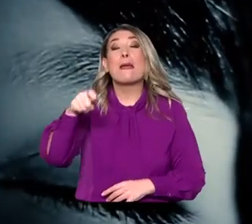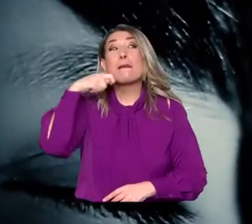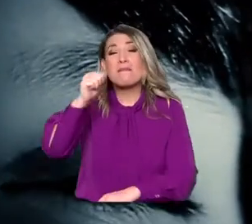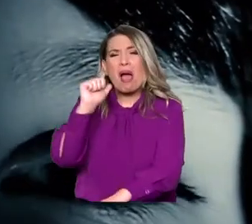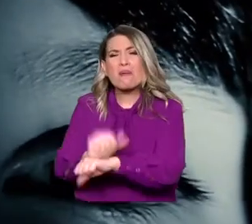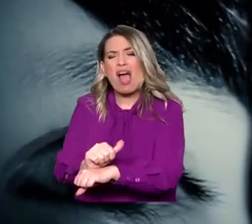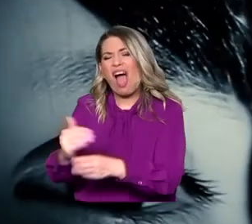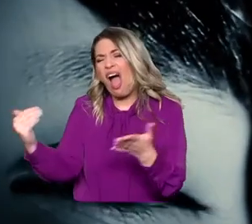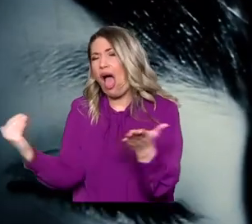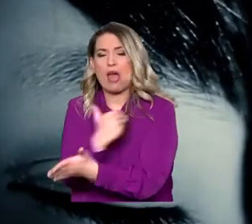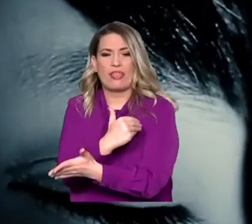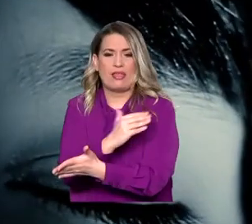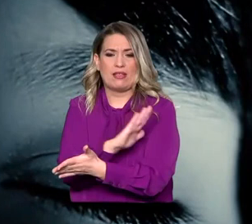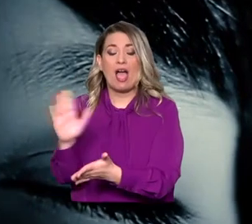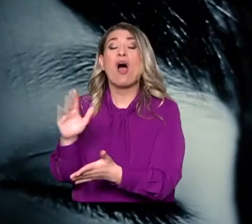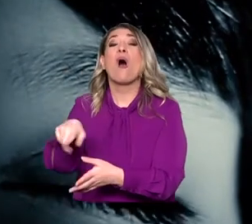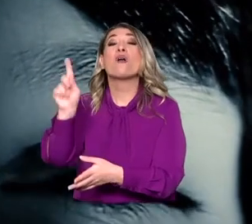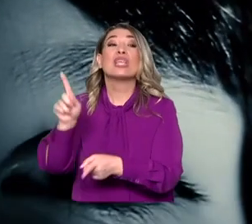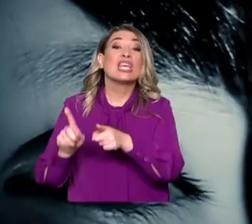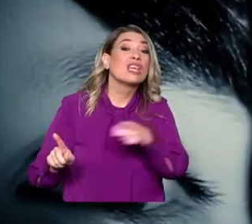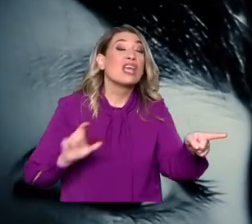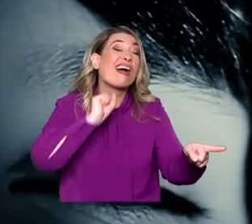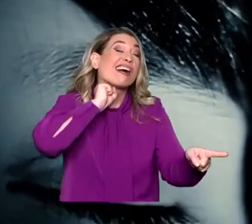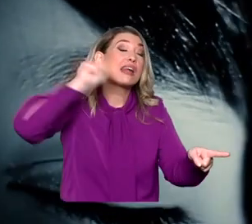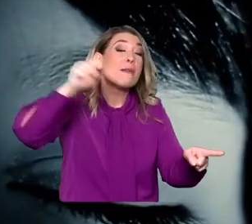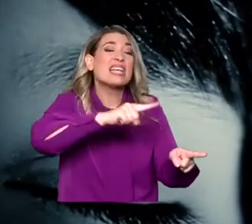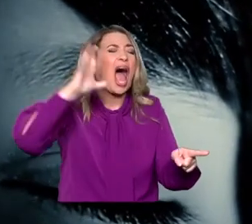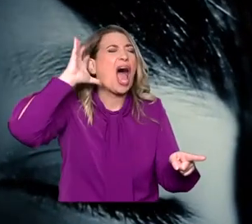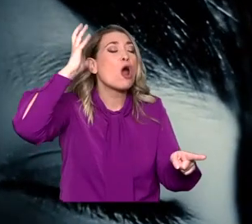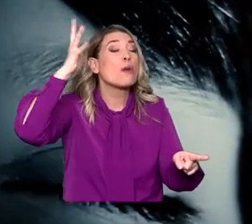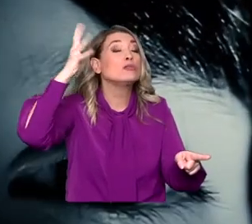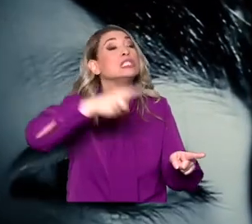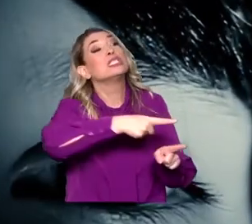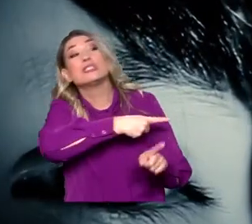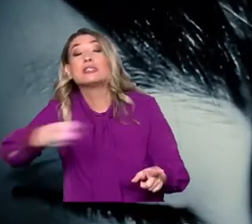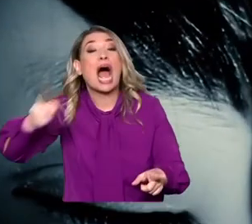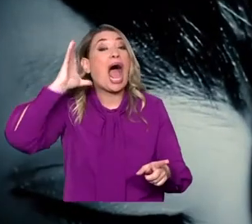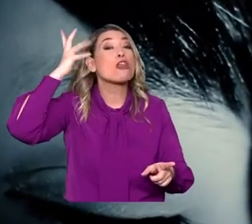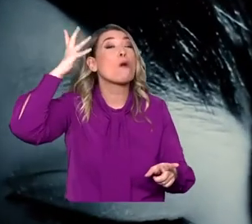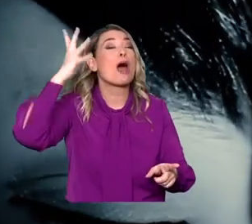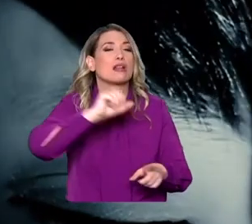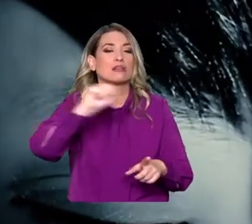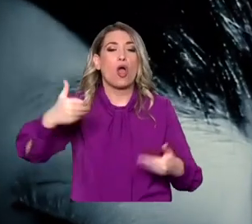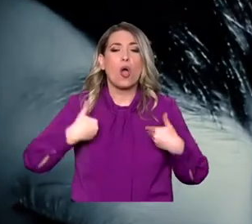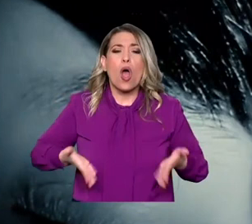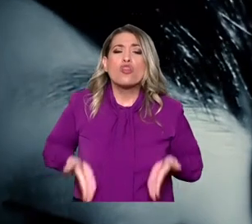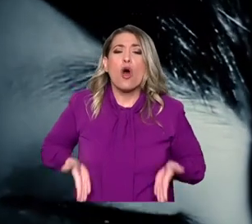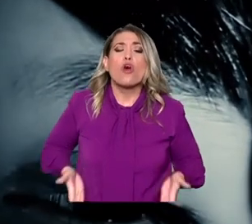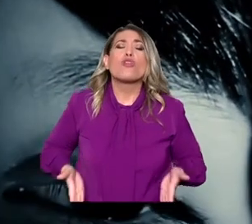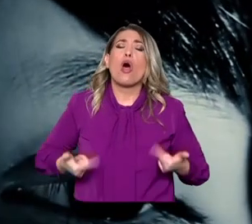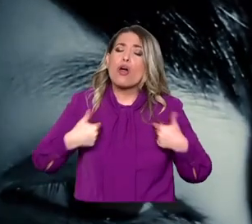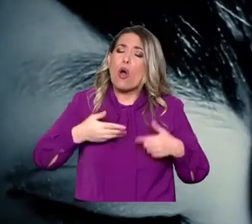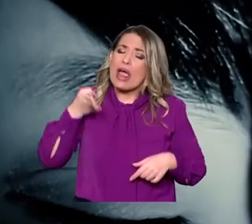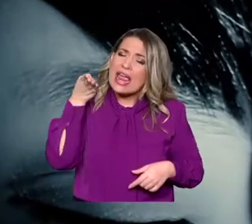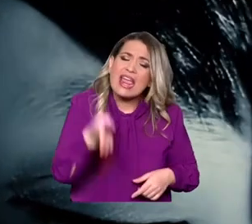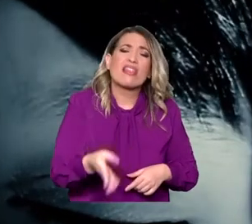να κρεμάσει τους ανώμαλους αυτό είναι λογικό να τους κρεμάσει εδώ είμαι εδώ είμαι εδώ είμαστε όλοι την